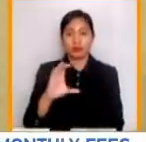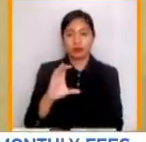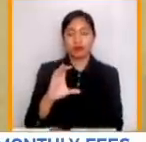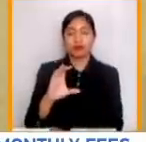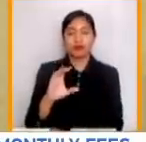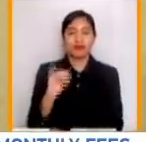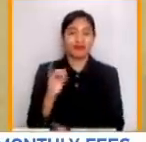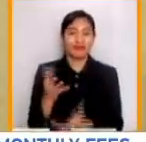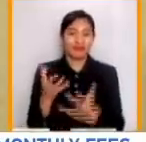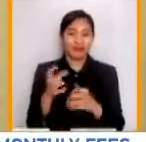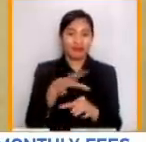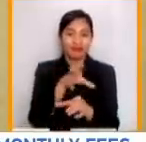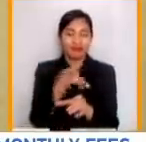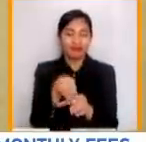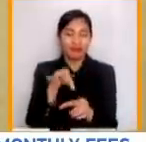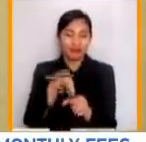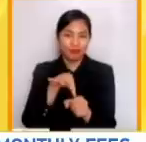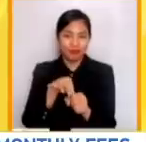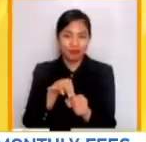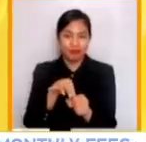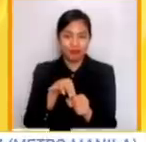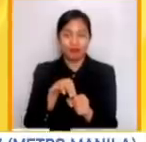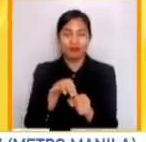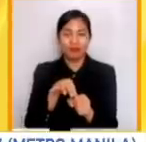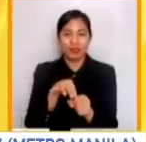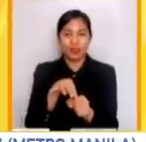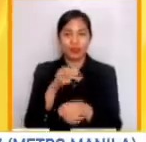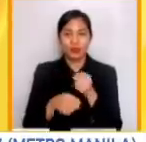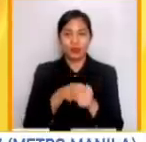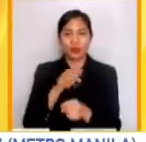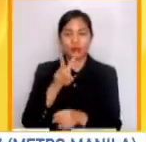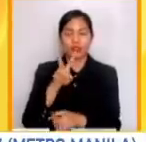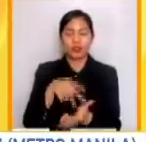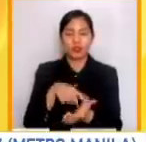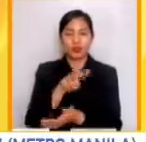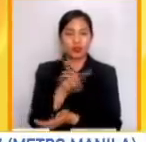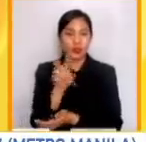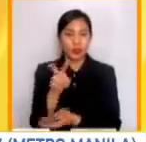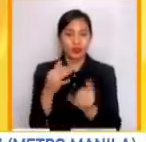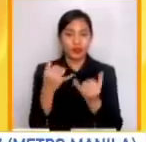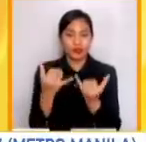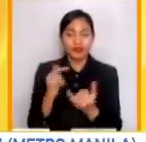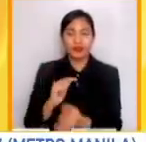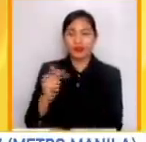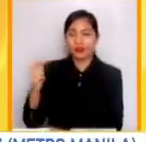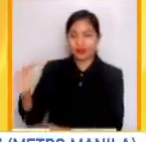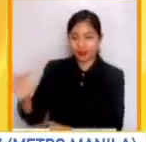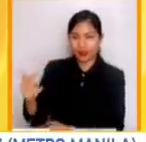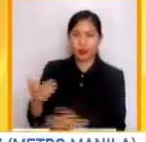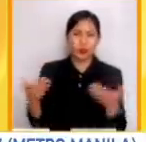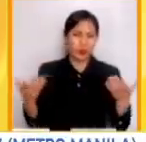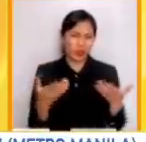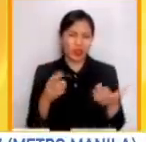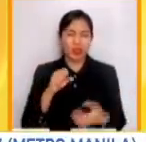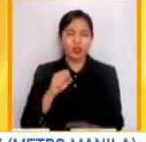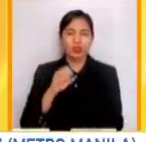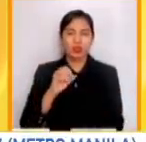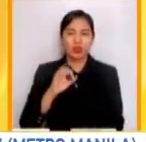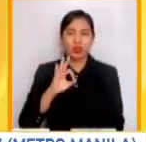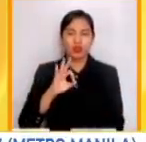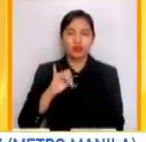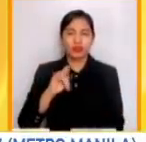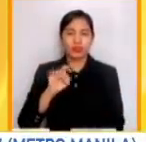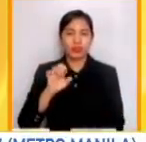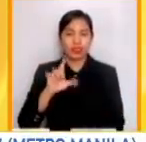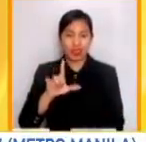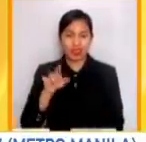eleksyon 2022. At nasa Hotel Sofitel pa rin po ang ating kasamang si Jonathan Andal. Nasa CCP Complex naman si